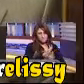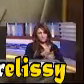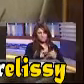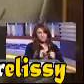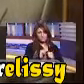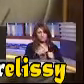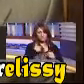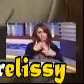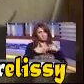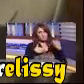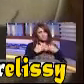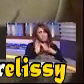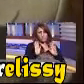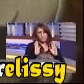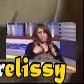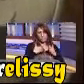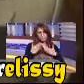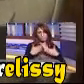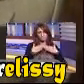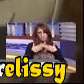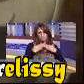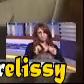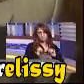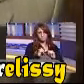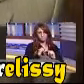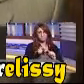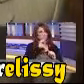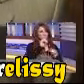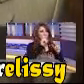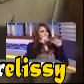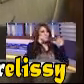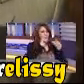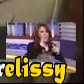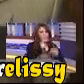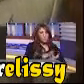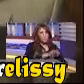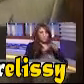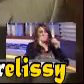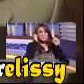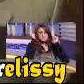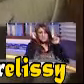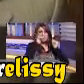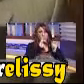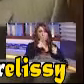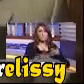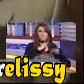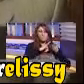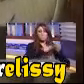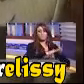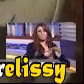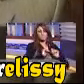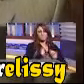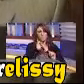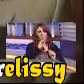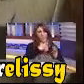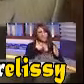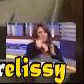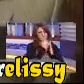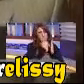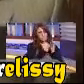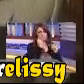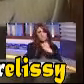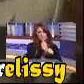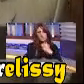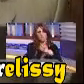لا دخل لنا بيها طبعا. احنا بنتعامل مع الاحتجاجات الفئوية، اضراب سواقين، كلام من ده، ناس عايزة مطالب معينة